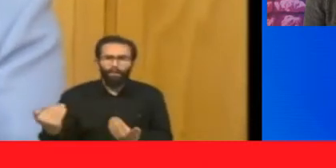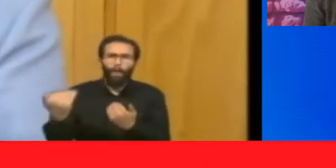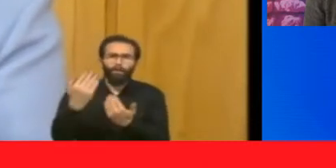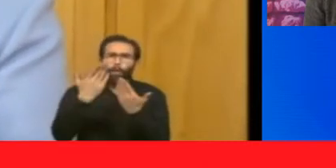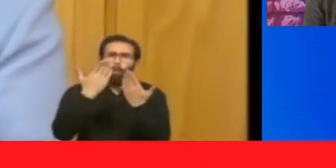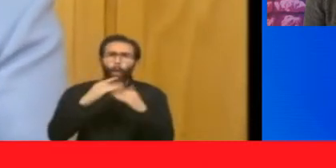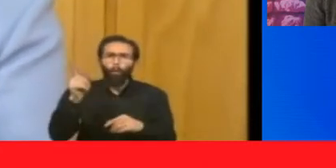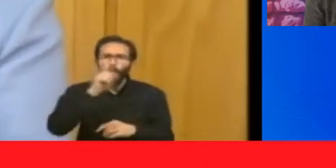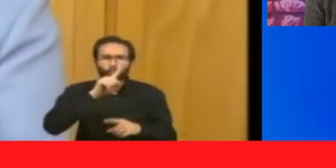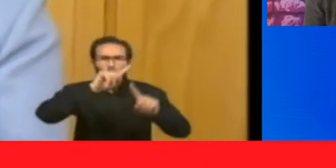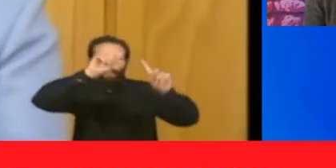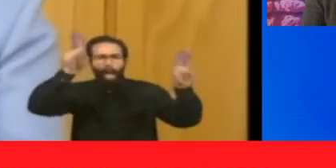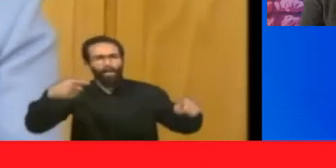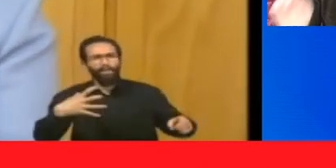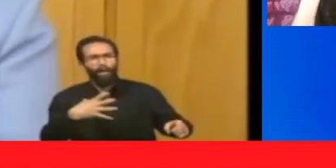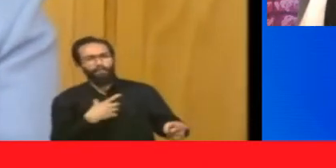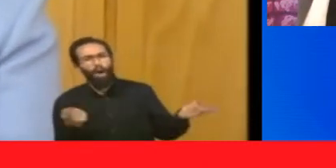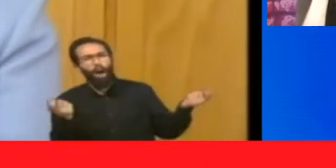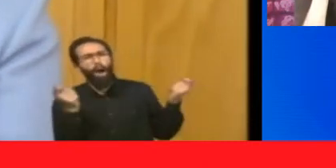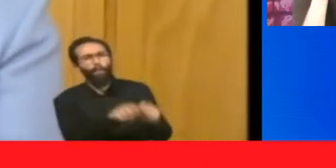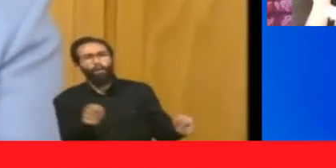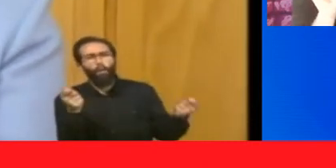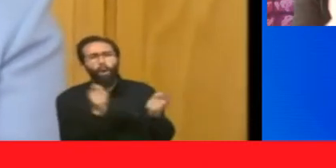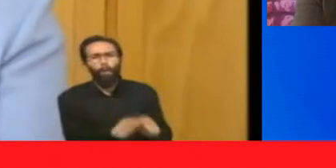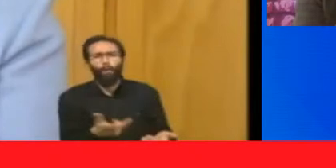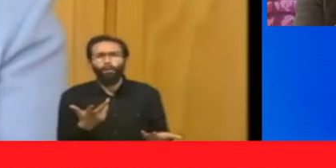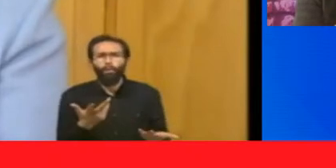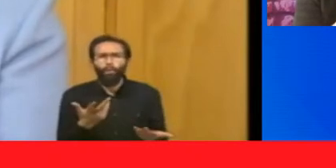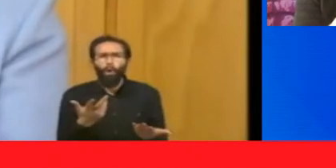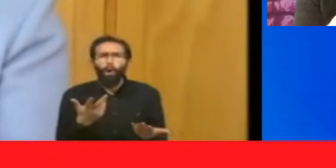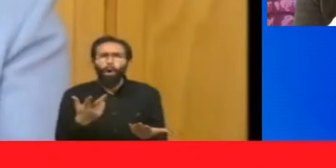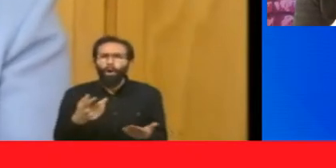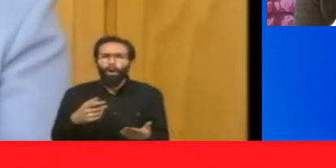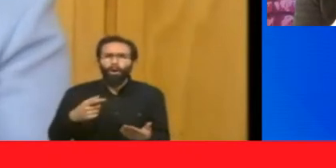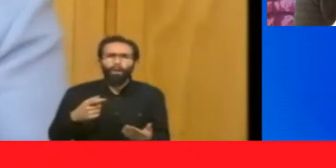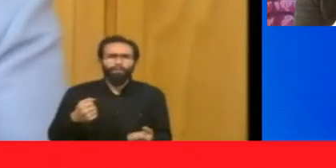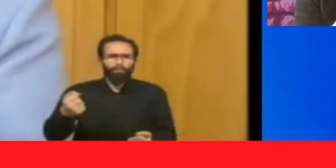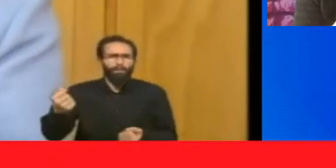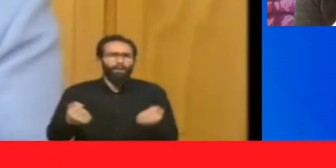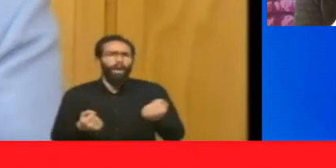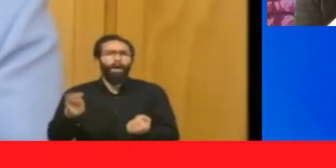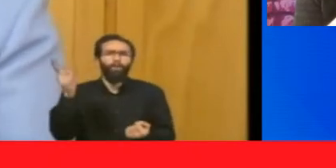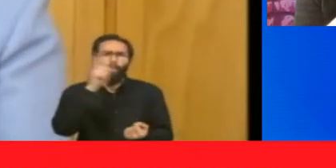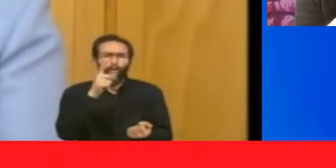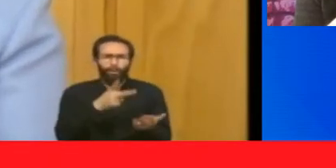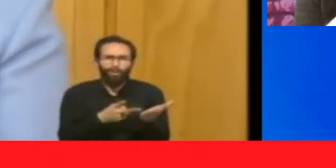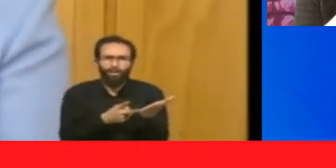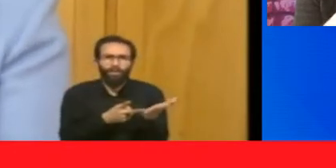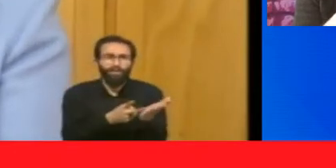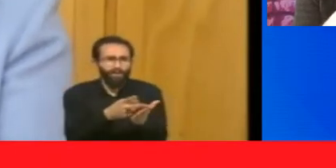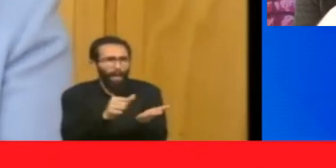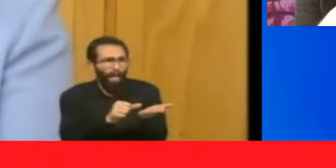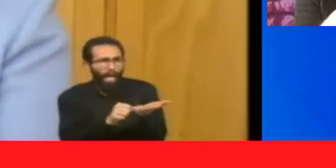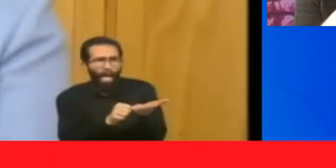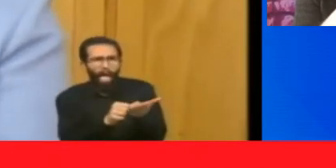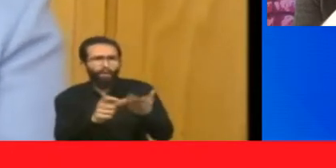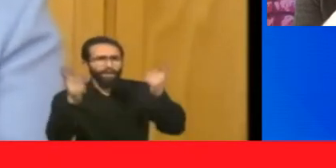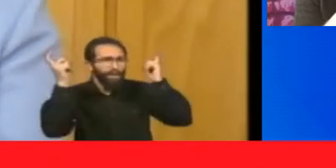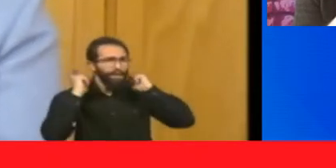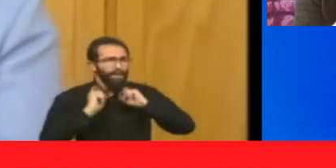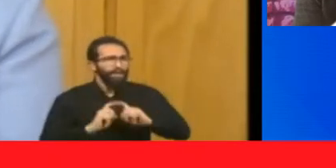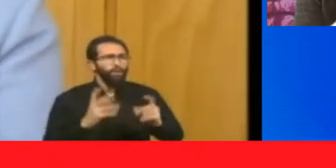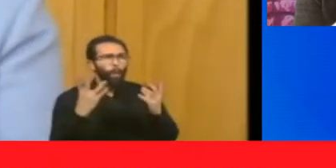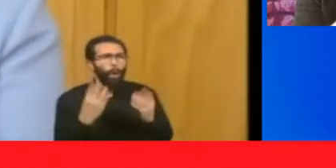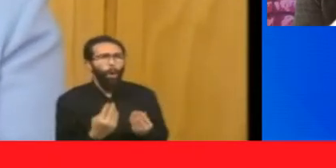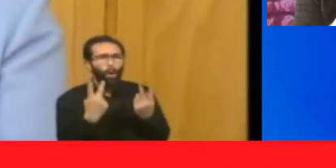ekemeyen traktörü, tarlası hacizli olan çiftçi, evine artık gramla taneyle sebze